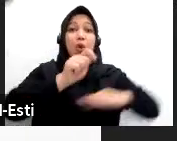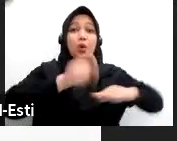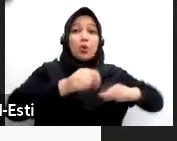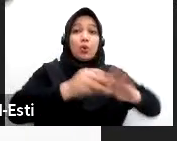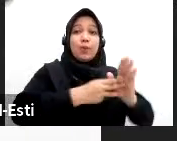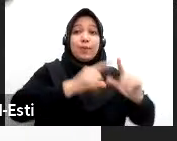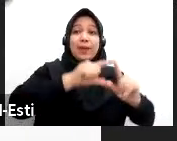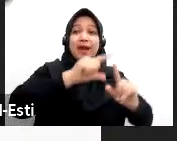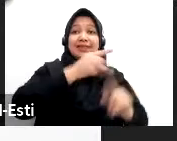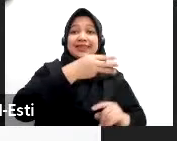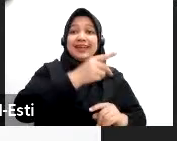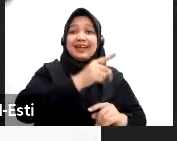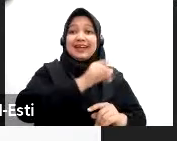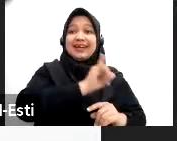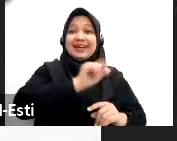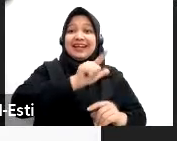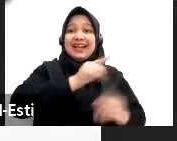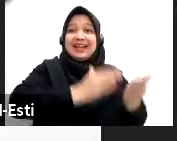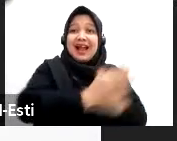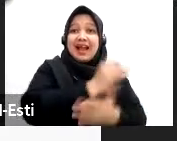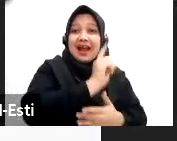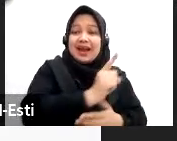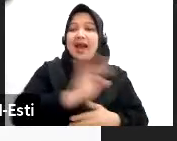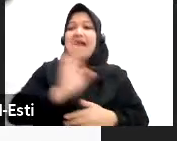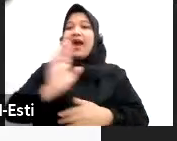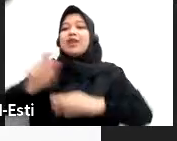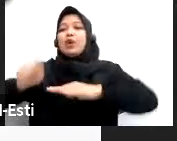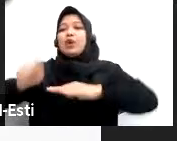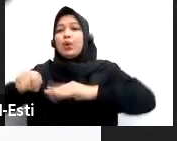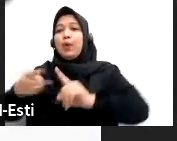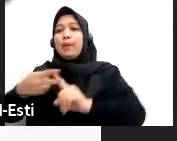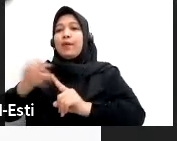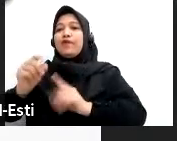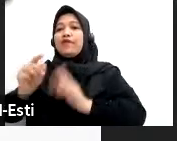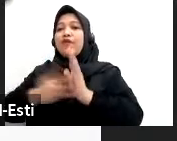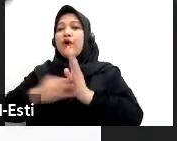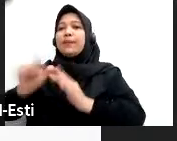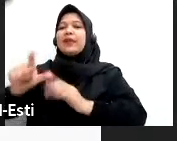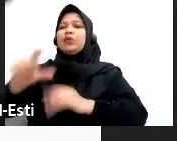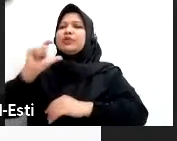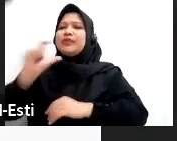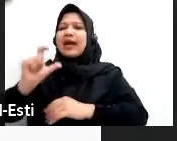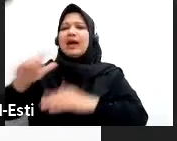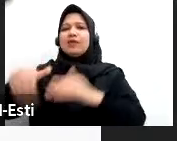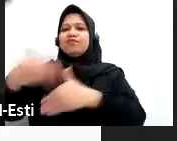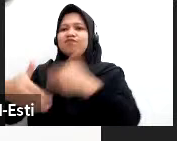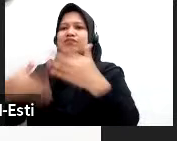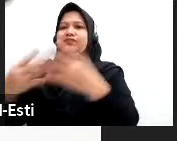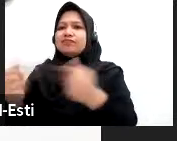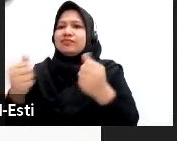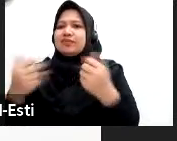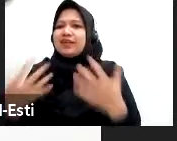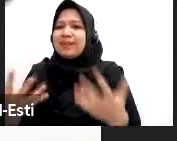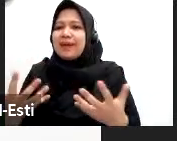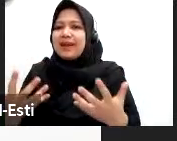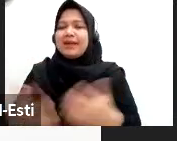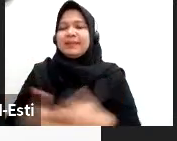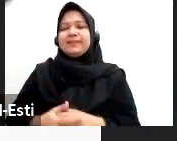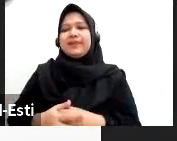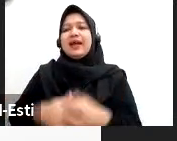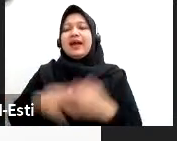saya melanggar undang-undang perlindungan konsumen menegakkannya itu bagaimana Hai Nah